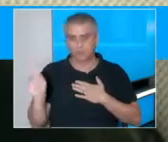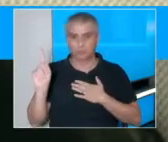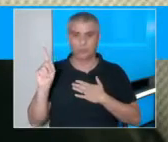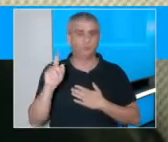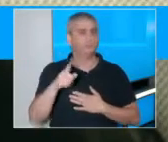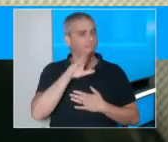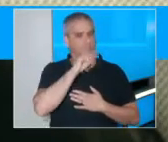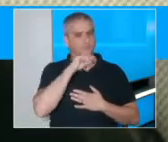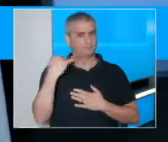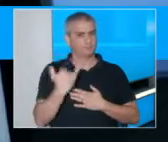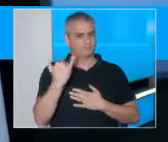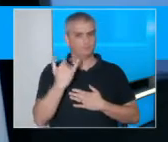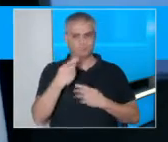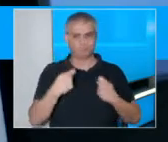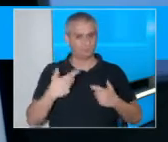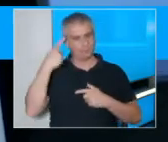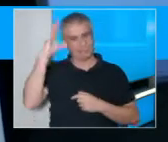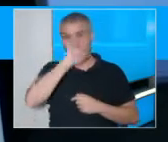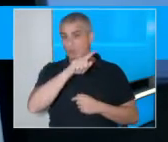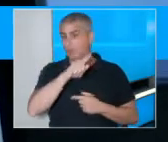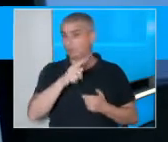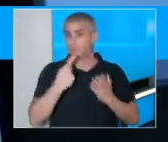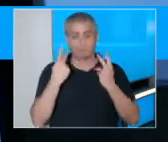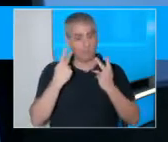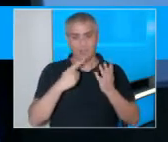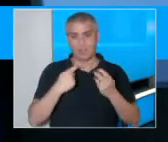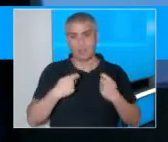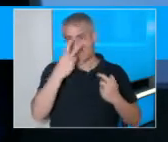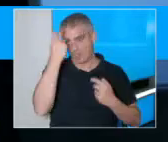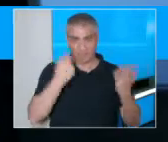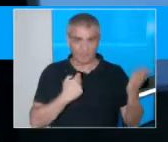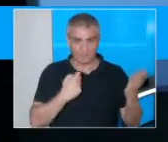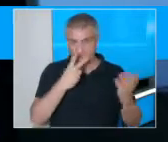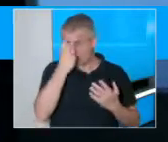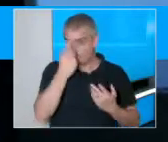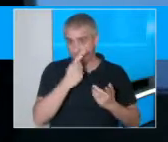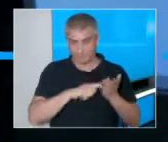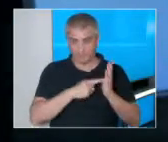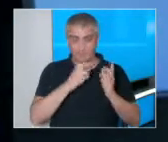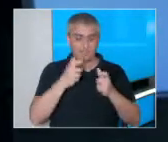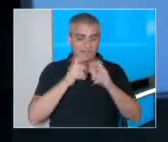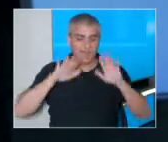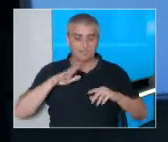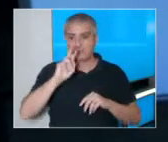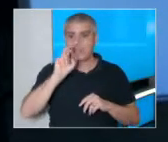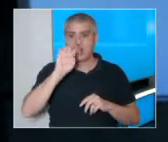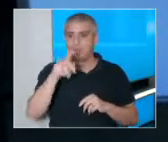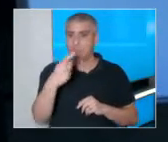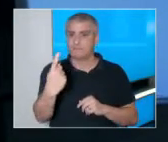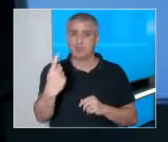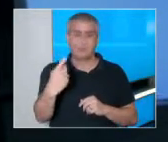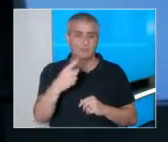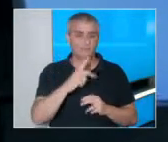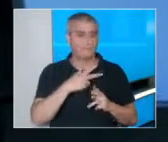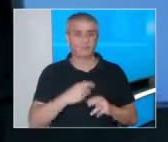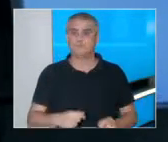כן, אתם מדברים כל הזמן על זה שהיא מוכרת את האידיאולוגיה, אתם מתכוונים בעיקר על המחירה לערבים, והערבים אתה מתכוון על רם. אבל אתם... אני מדבר בזה... לא